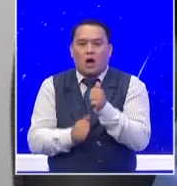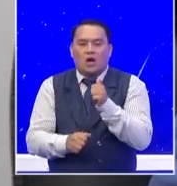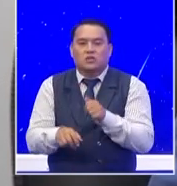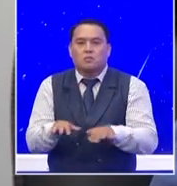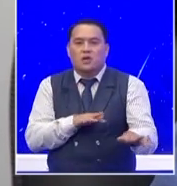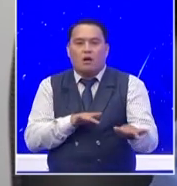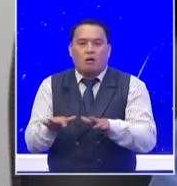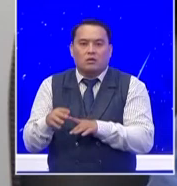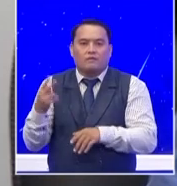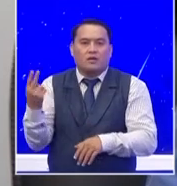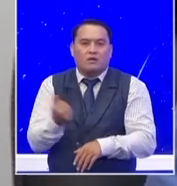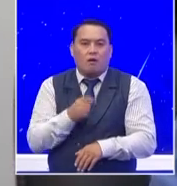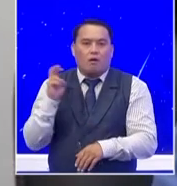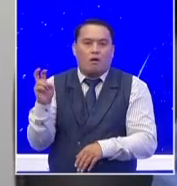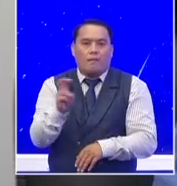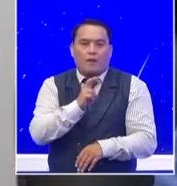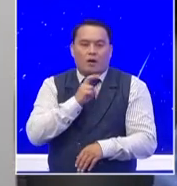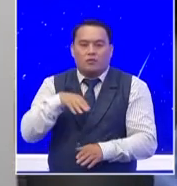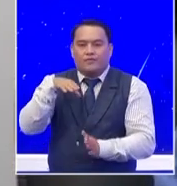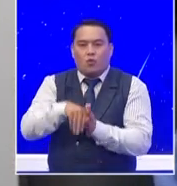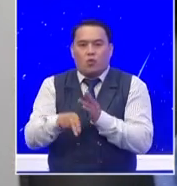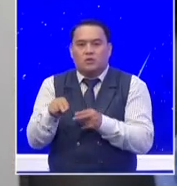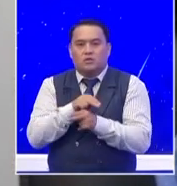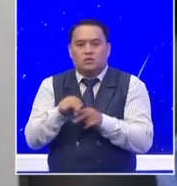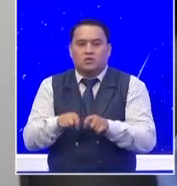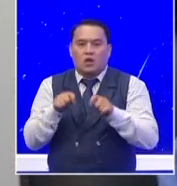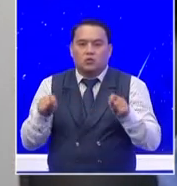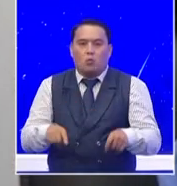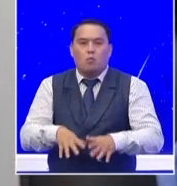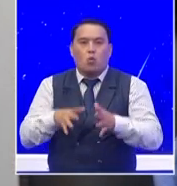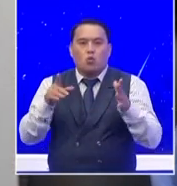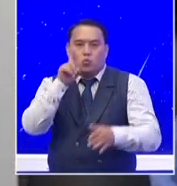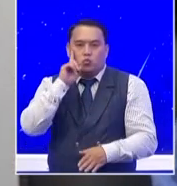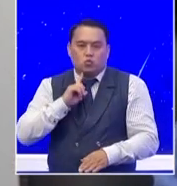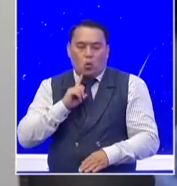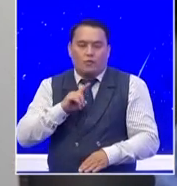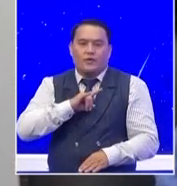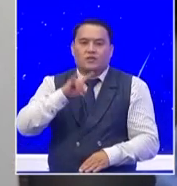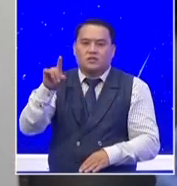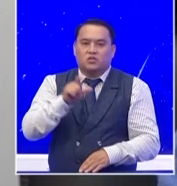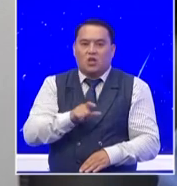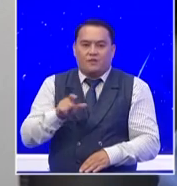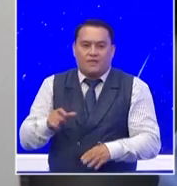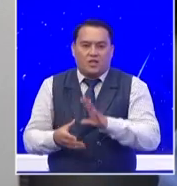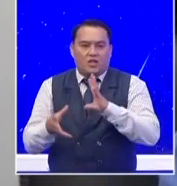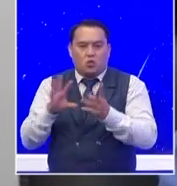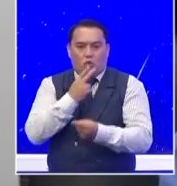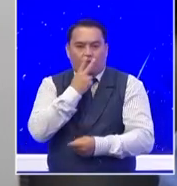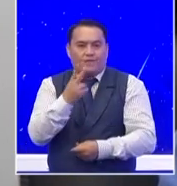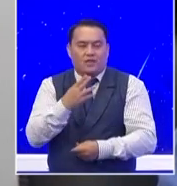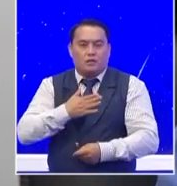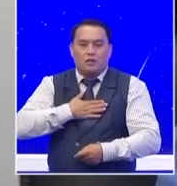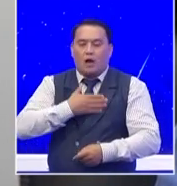процесс. Неделю 2 раза делал объезд, вносил свои коррективы для создания более комфортных условий пассажирам. И в итоге, как вы сами видите,